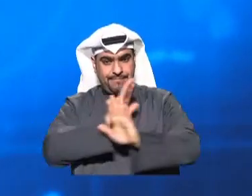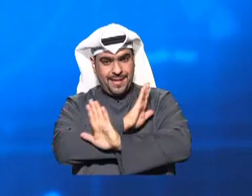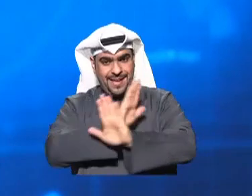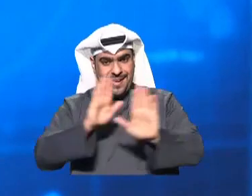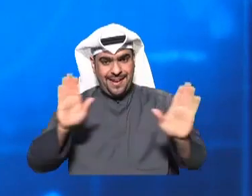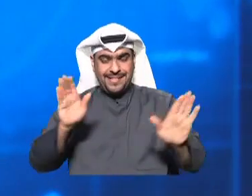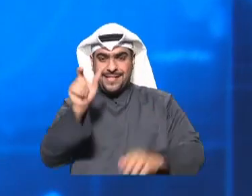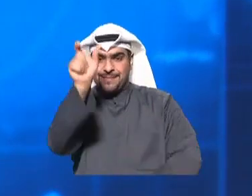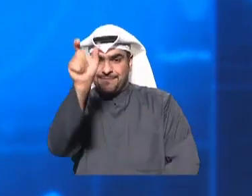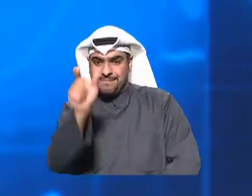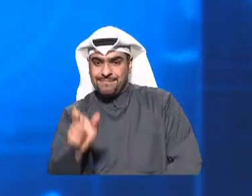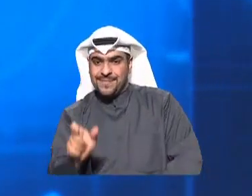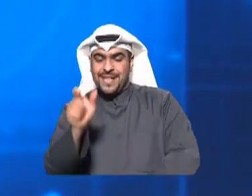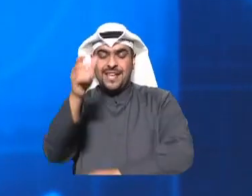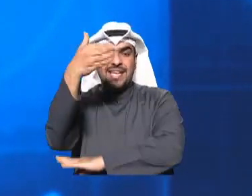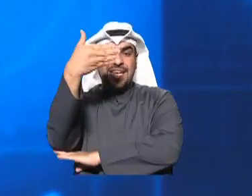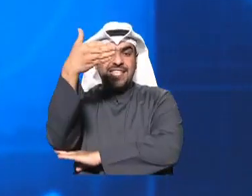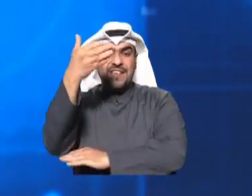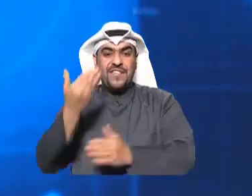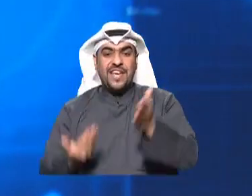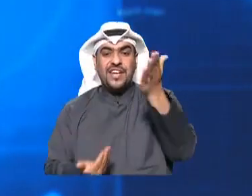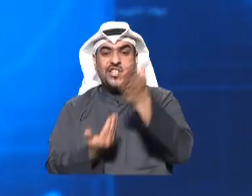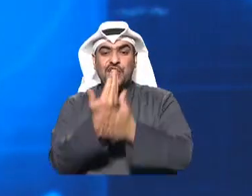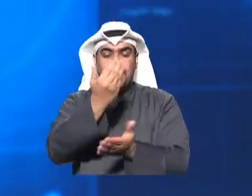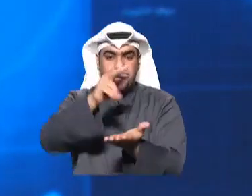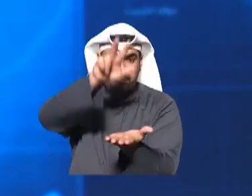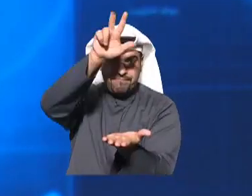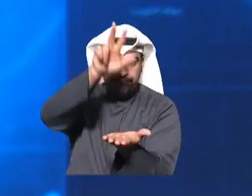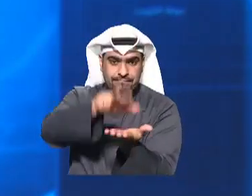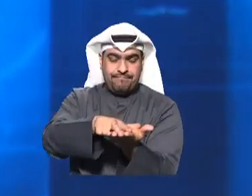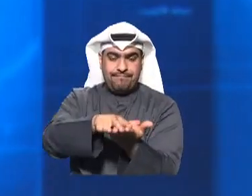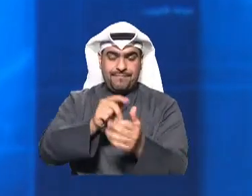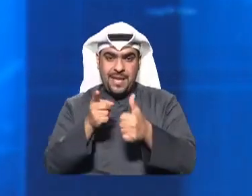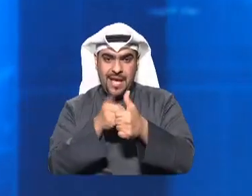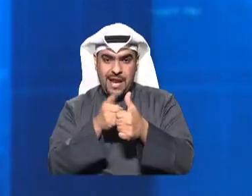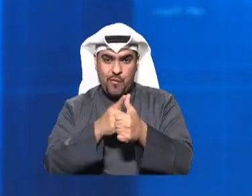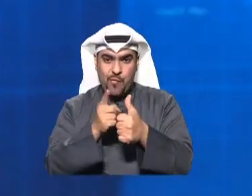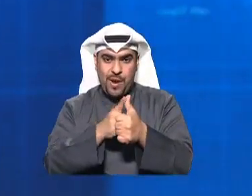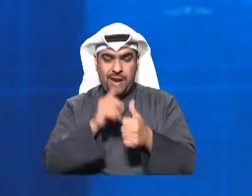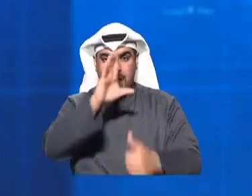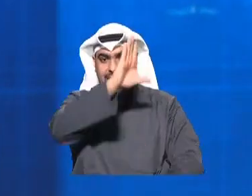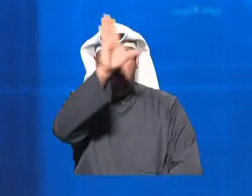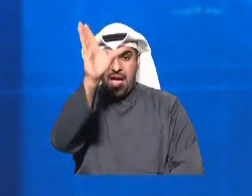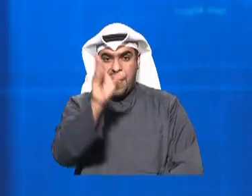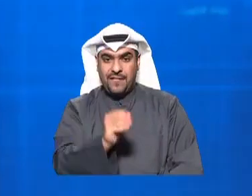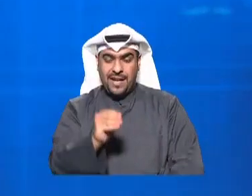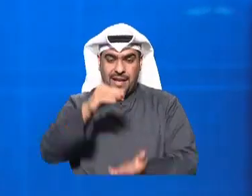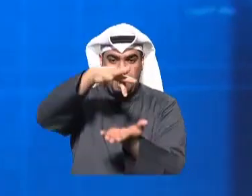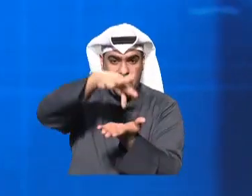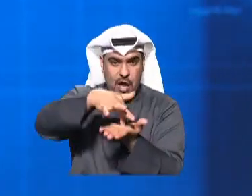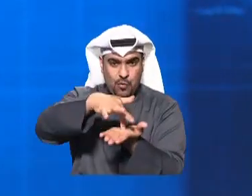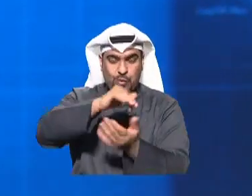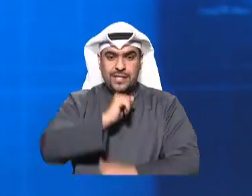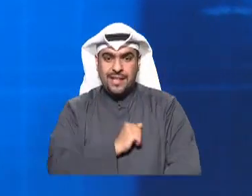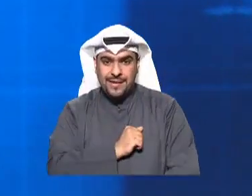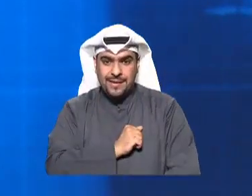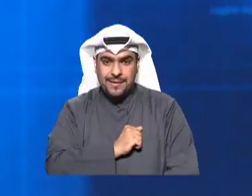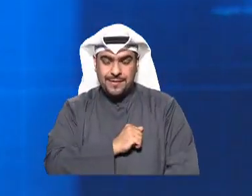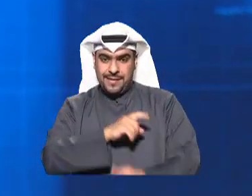مرزوق إيسان دانيل سفيرا لجمهورية أفريقيا الوسطى، والسفير خوسيه لويس